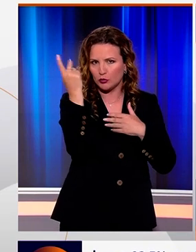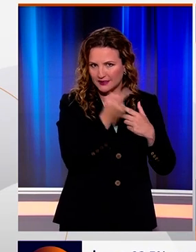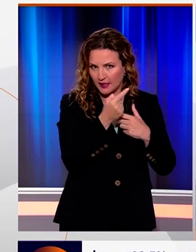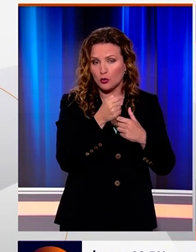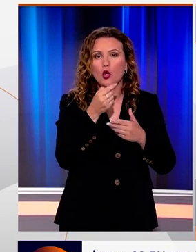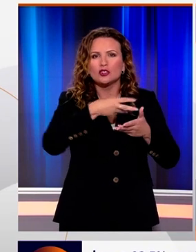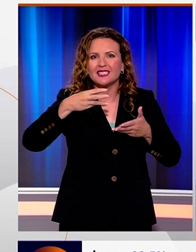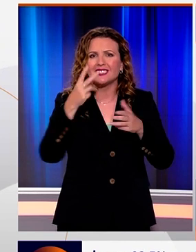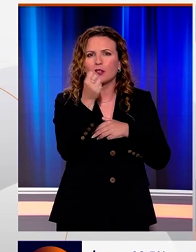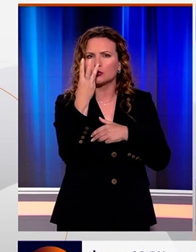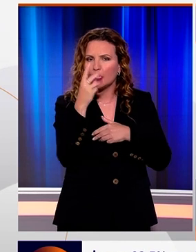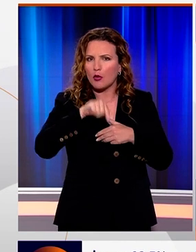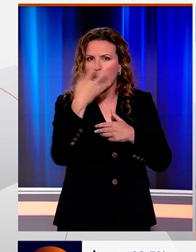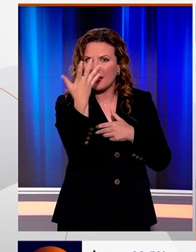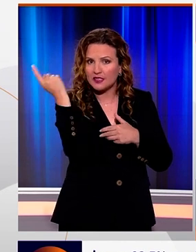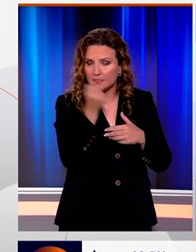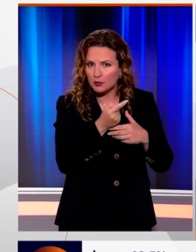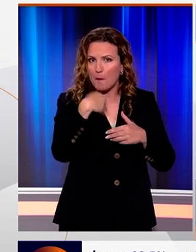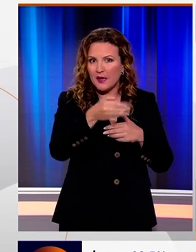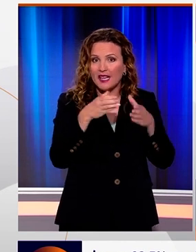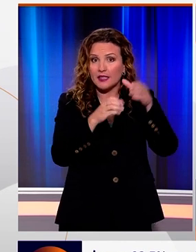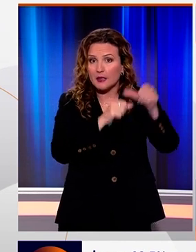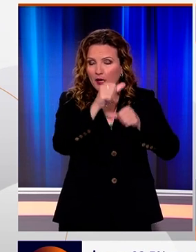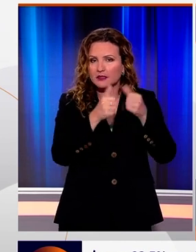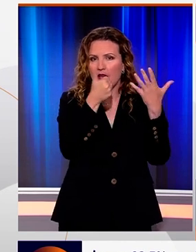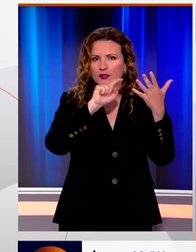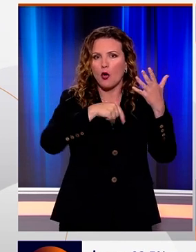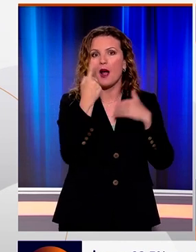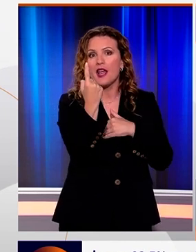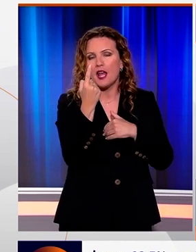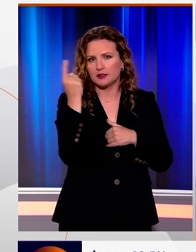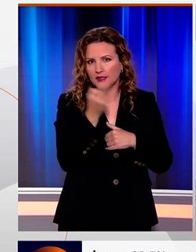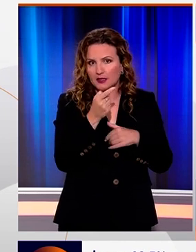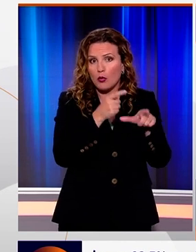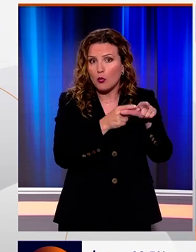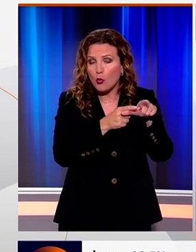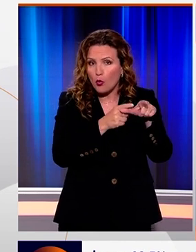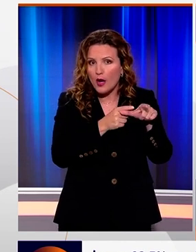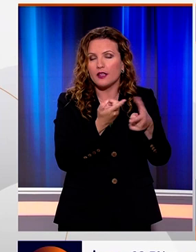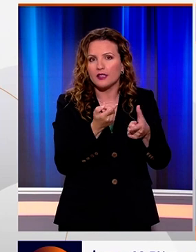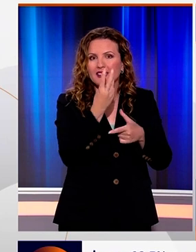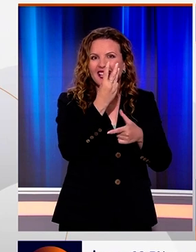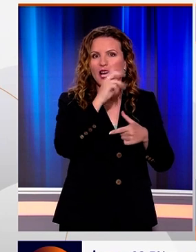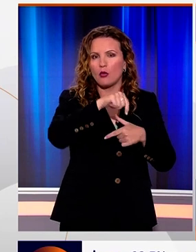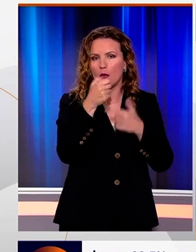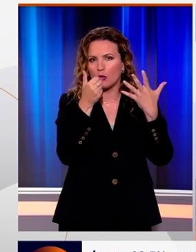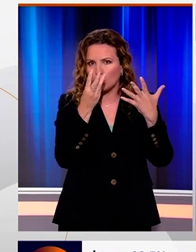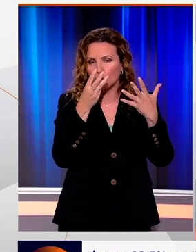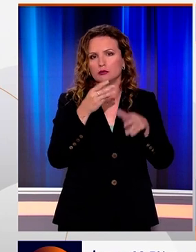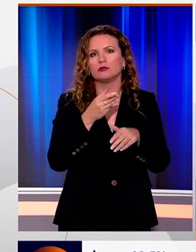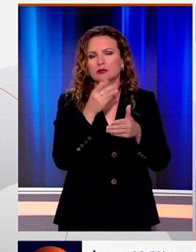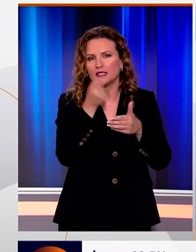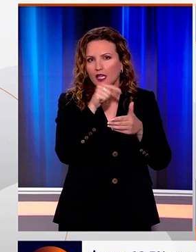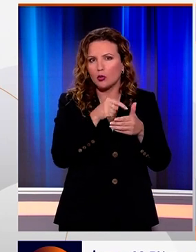ενώ ΣΥΡΙΖΑ 23,5%. Ακολουθεί το Κίνημα Αλλαγής με 6,1%, το Κομμουνιστικό Κόμμα Ελλάδος με 3,8% και η Χρυσή Αυγή